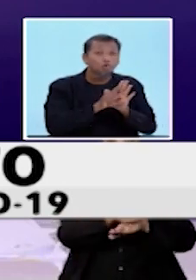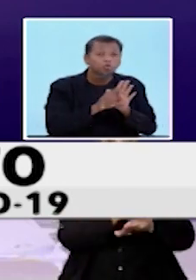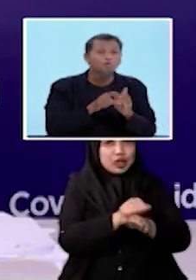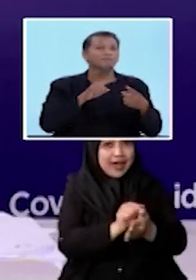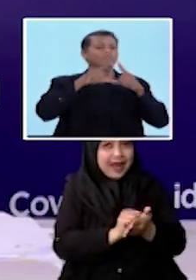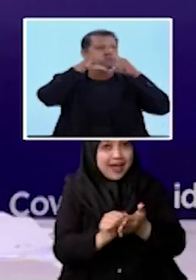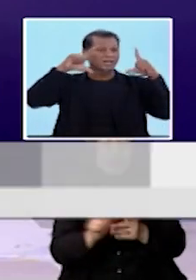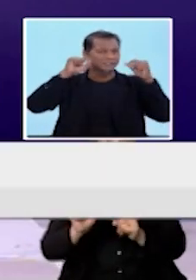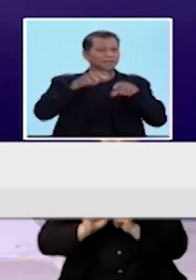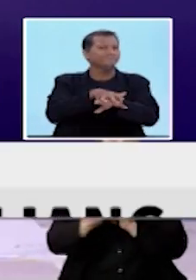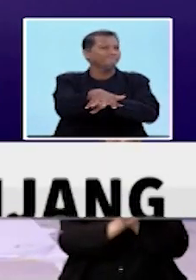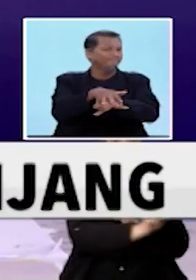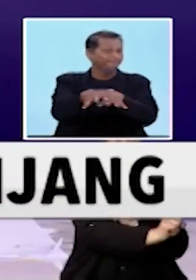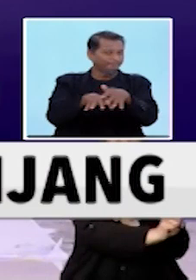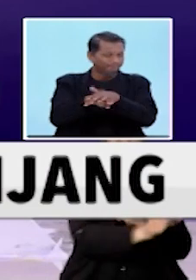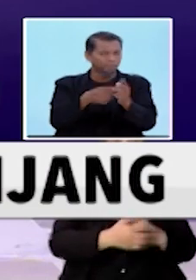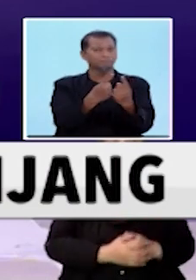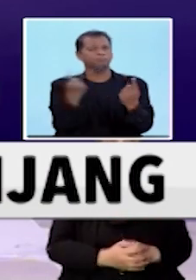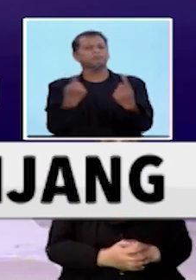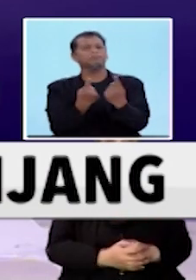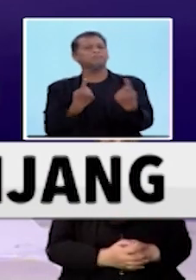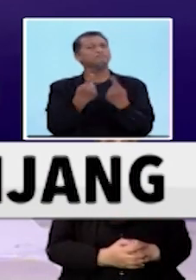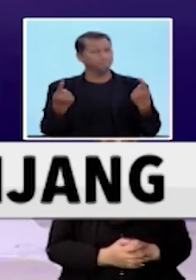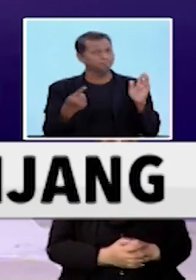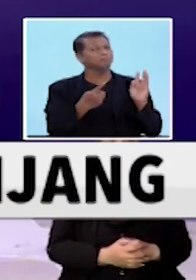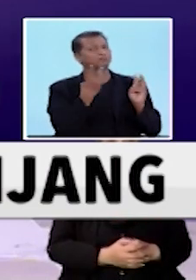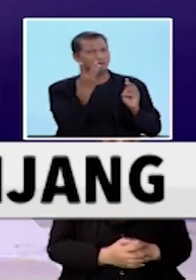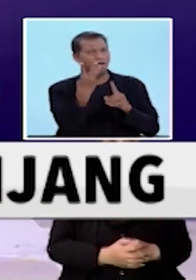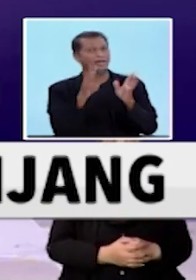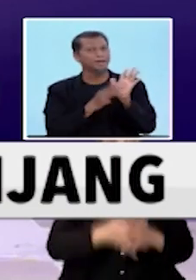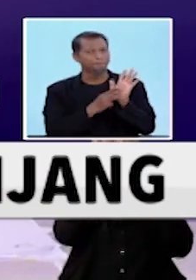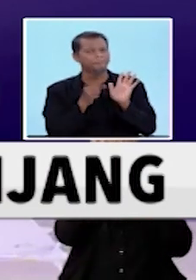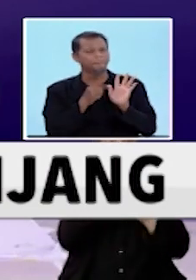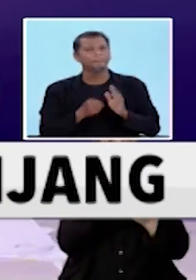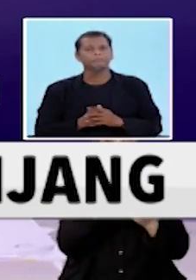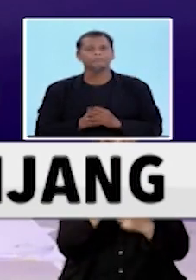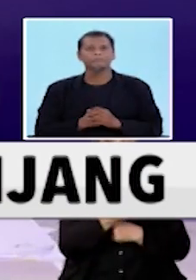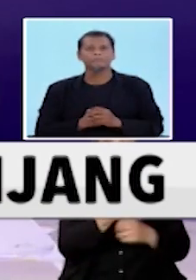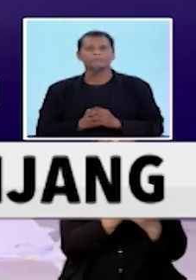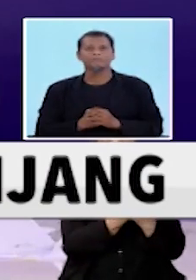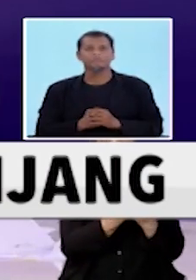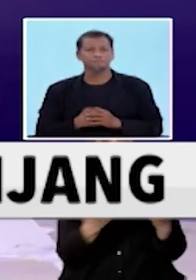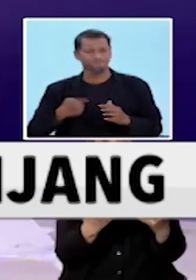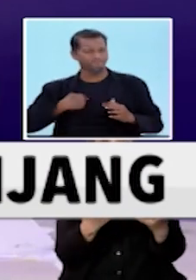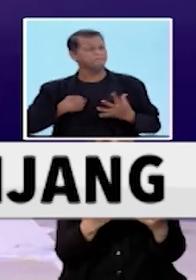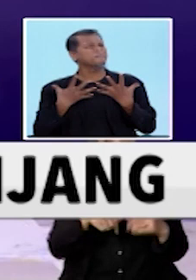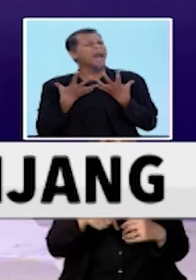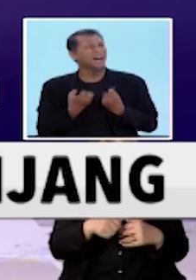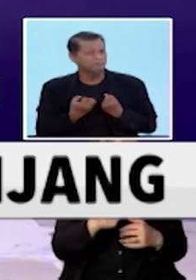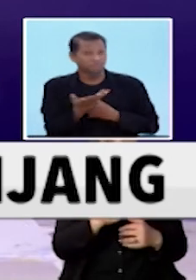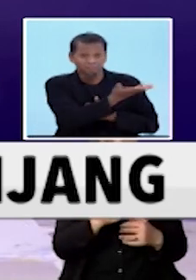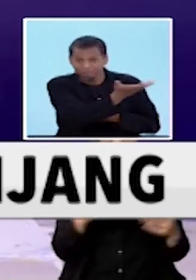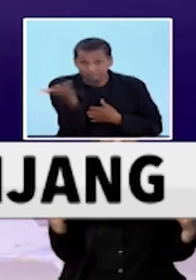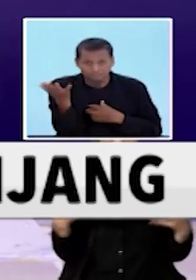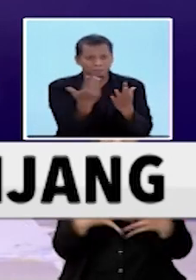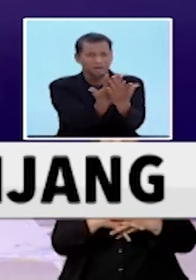jarak. Setelah sekian lama, saya mengharapkan bahwa masyarakat seharusnya sudah mampu